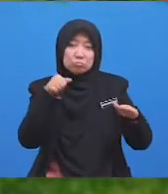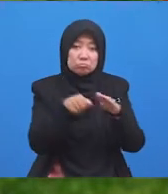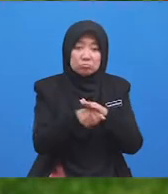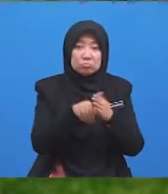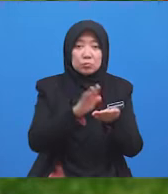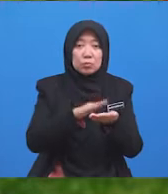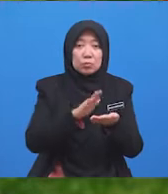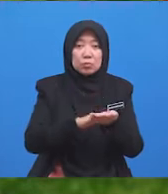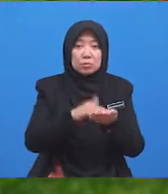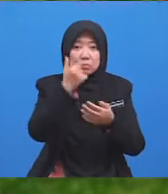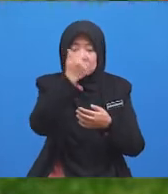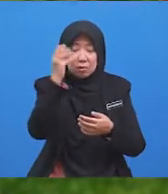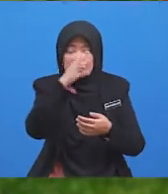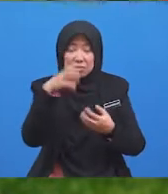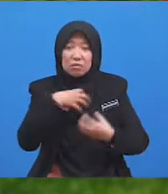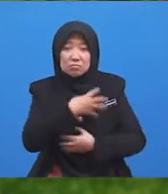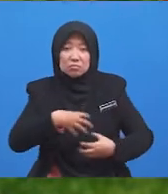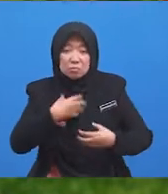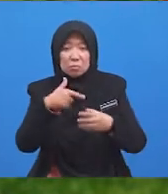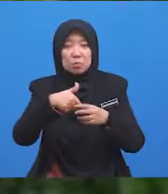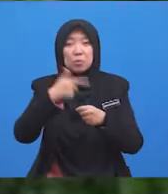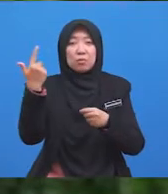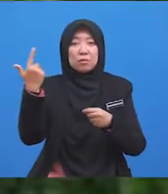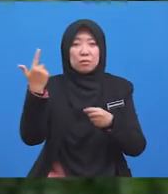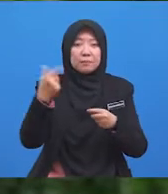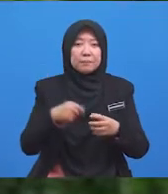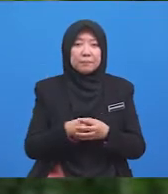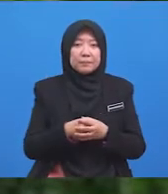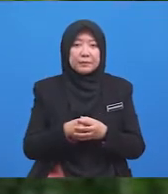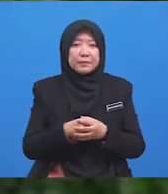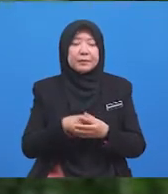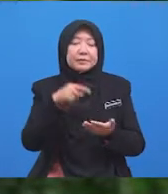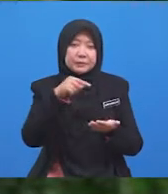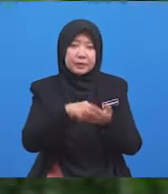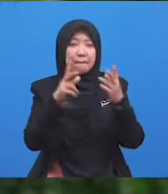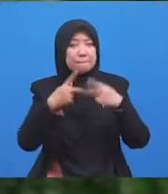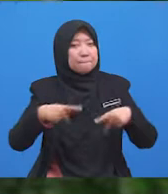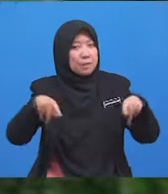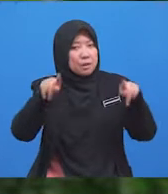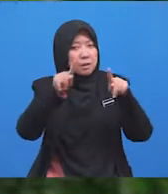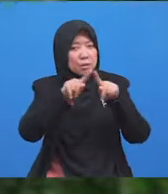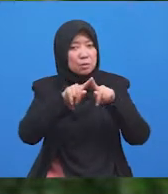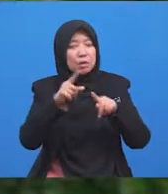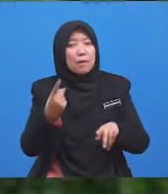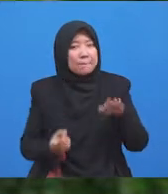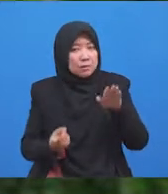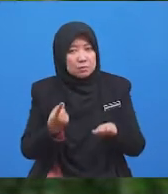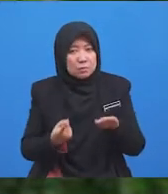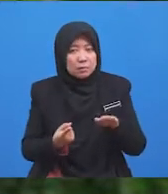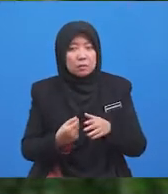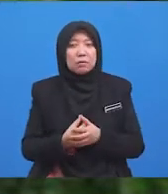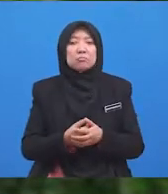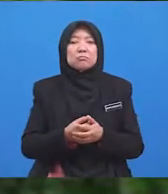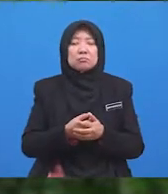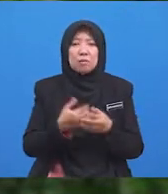semata-mata untuk mencari keseronokan diluar keadaan ini memerlukan pertimbangan yang sewajarnya oleh